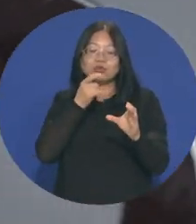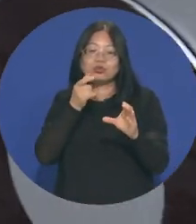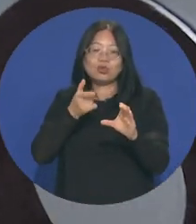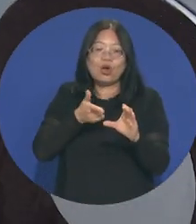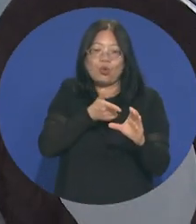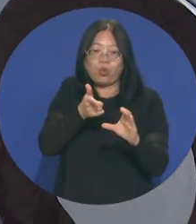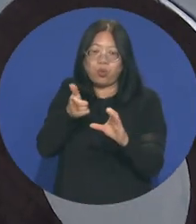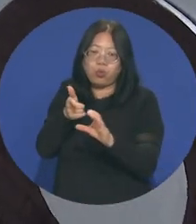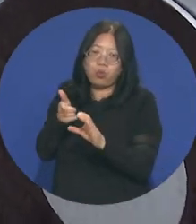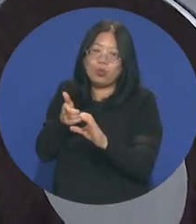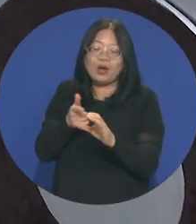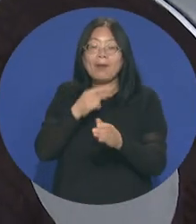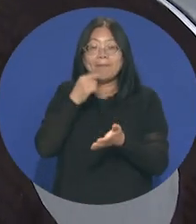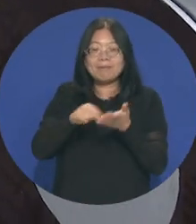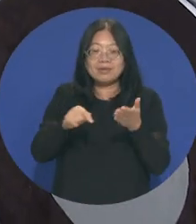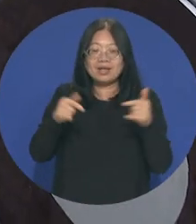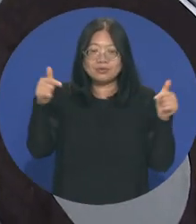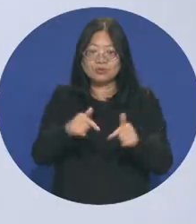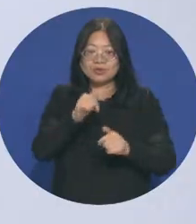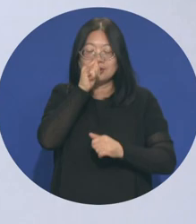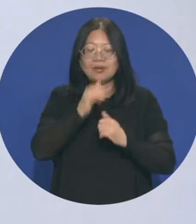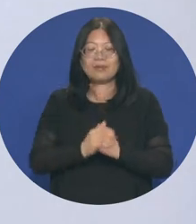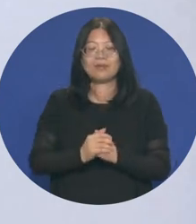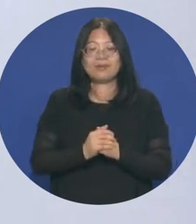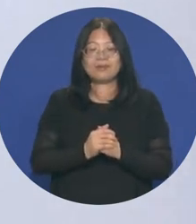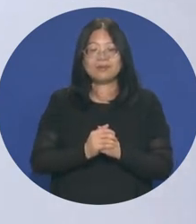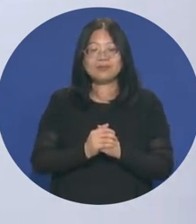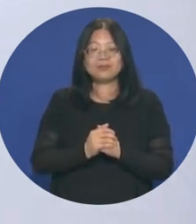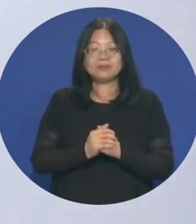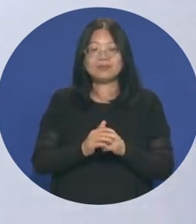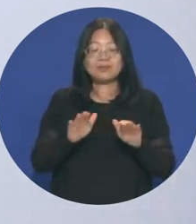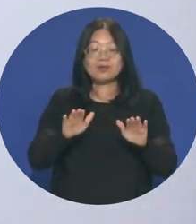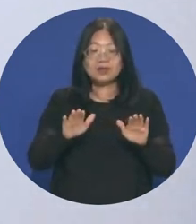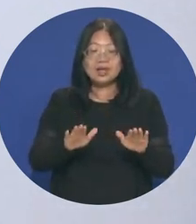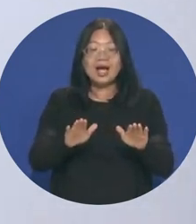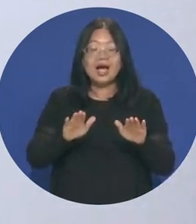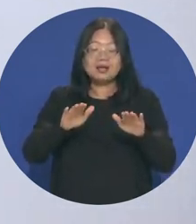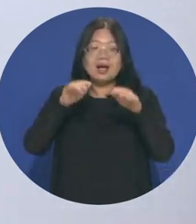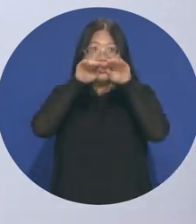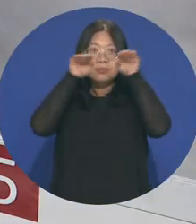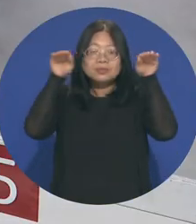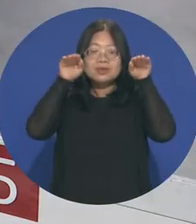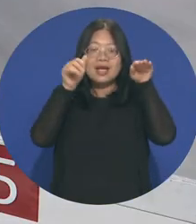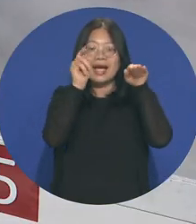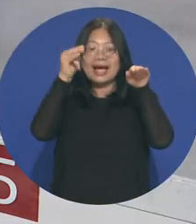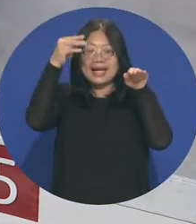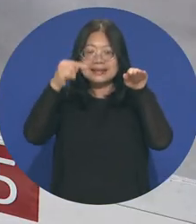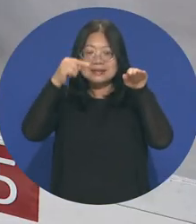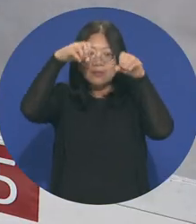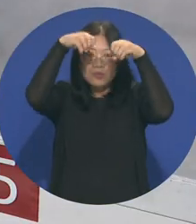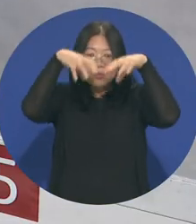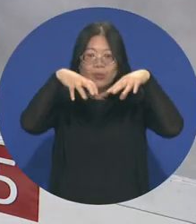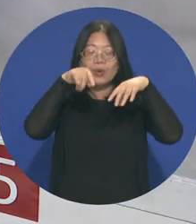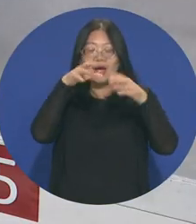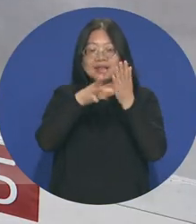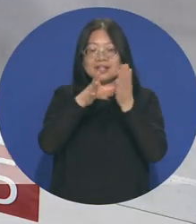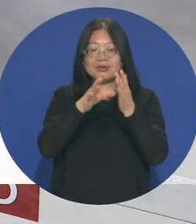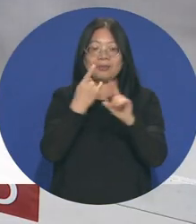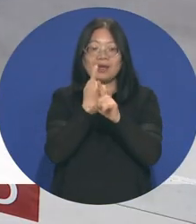소화수를 뿌려 피해를 최소화할 수 있습니다. 이와 함께 충전구역 상부에 설치된 스프링클러 헤드도